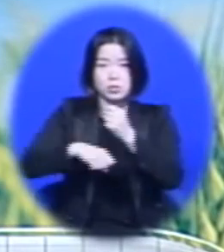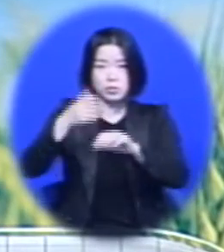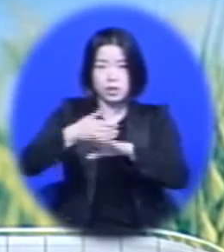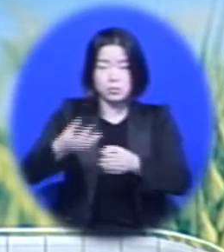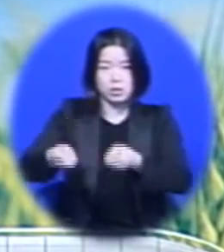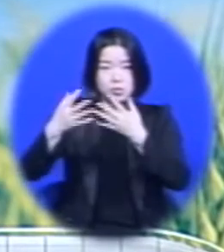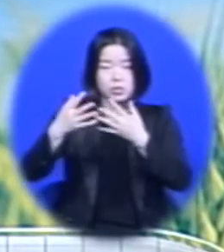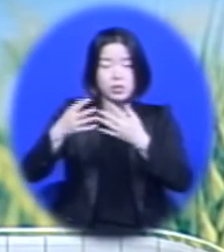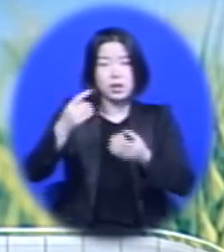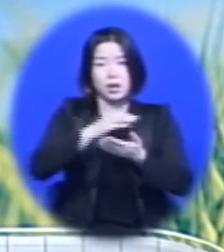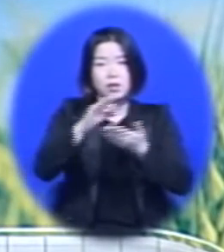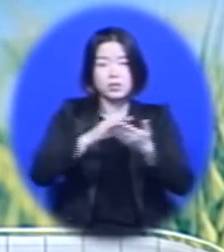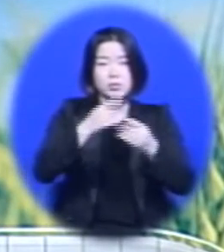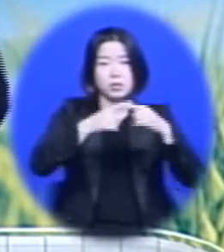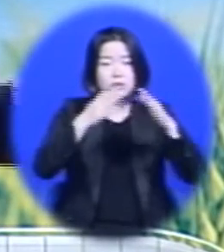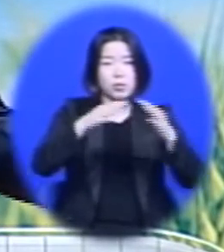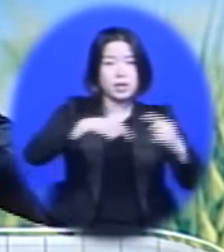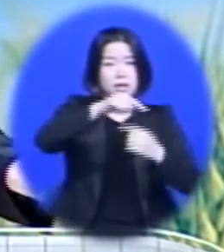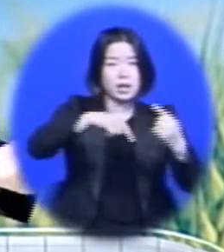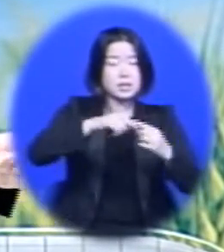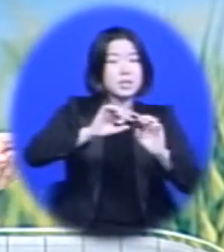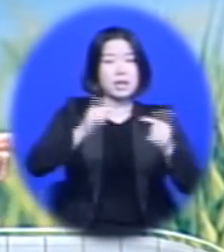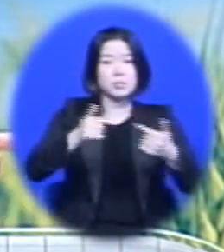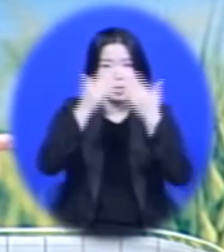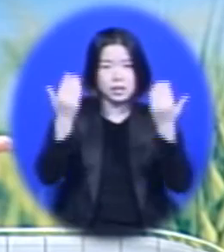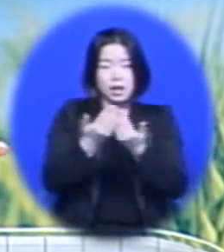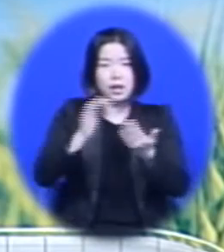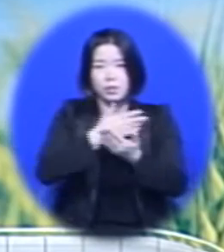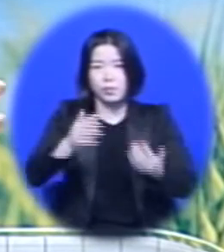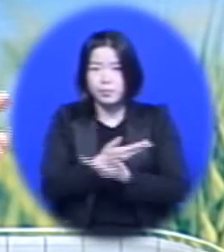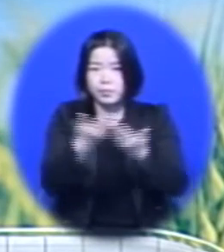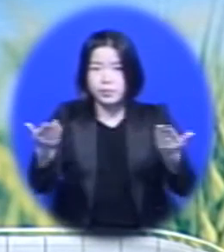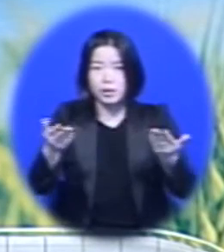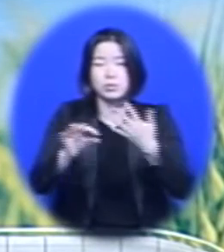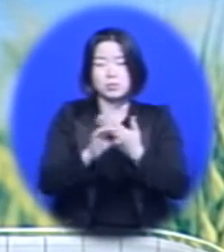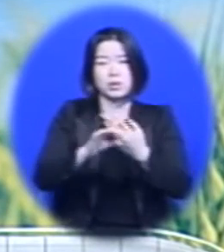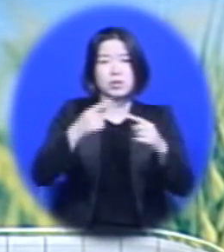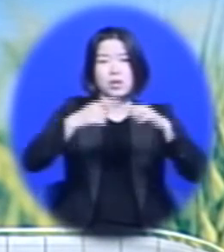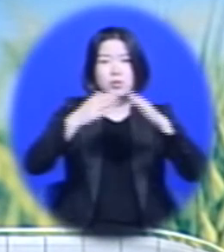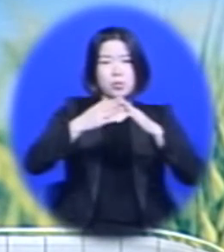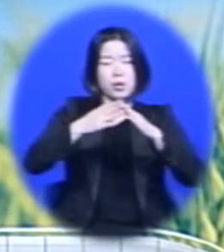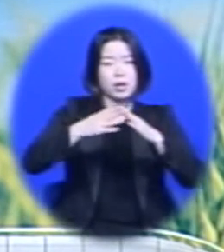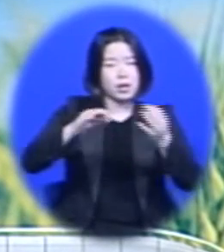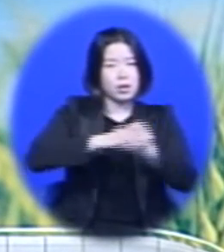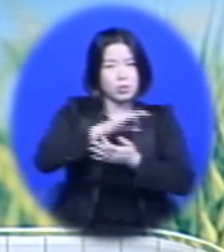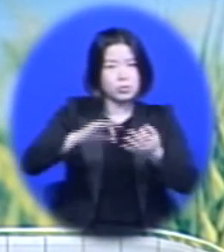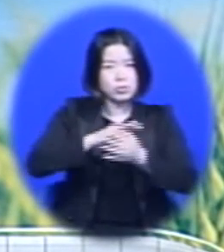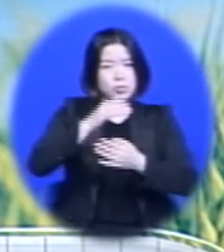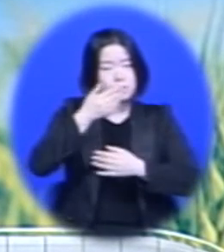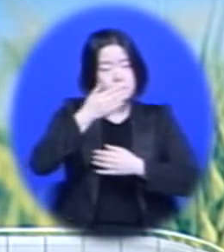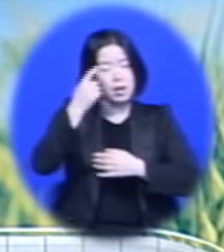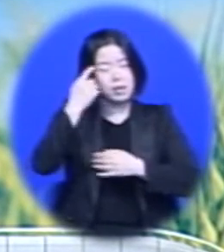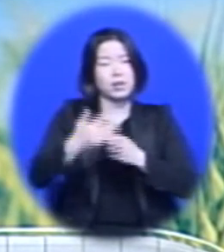헌금을 교회 재정에 사용하지 않고 다 어려운 사람에게 나눠줘버리면 교회가 살림을 할 수 있을까?